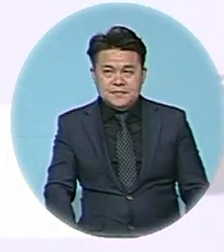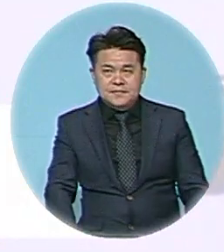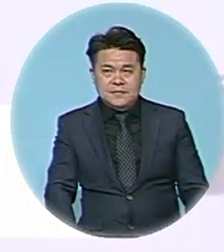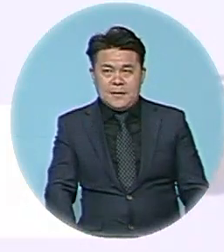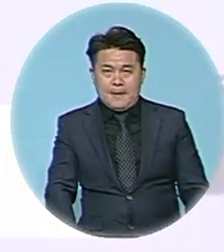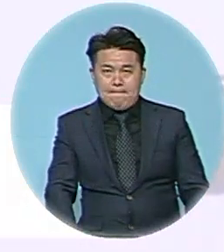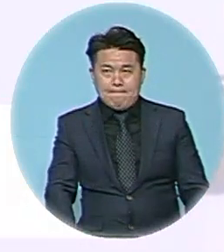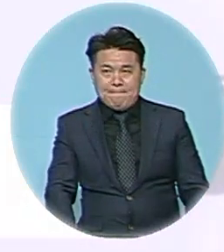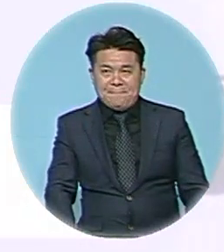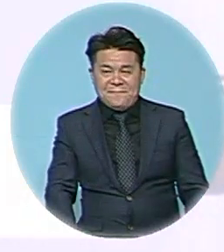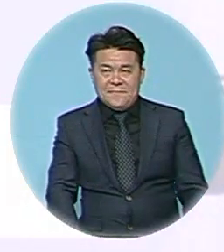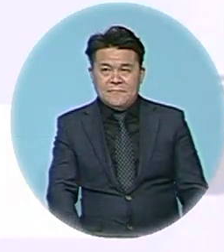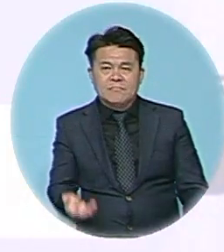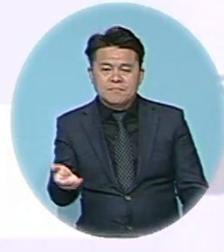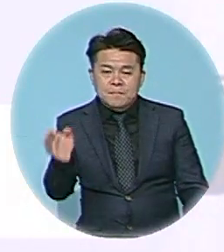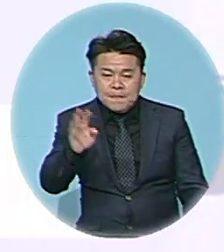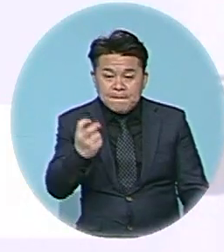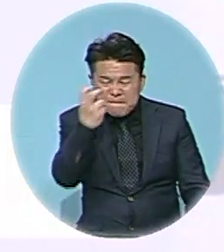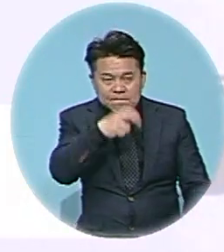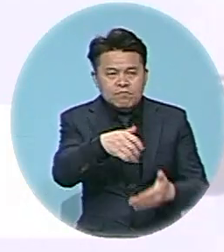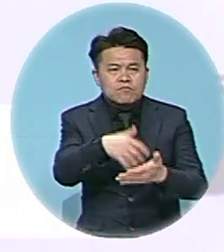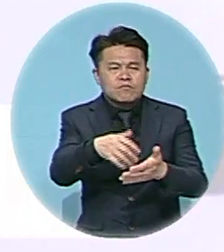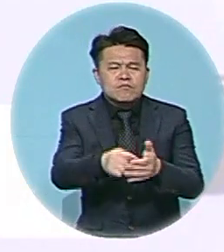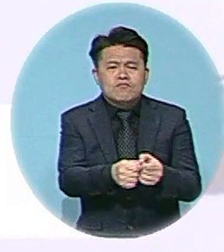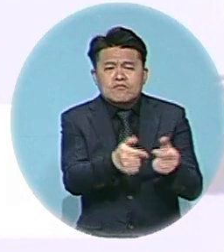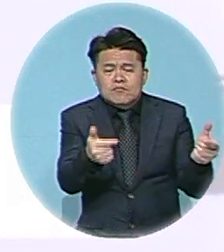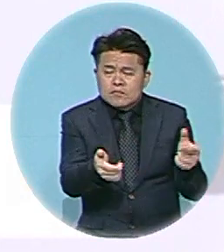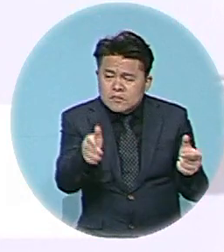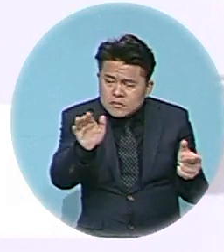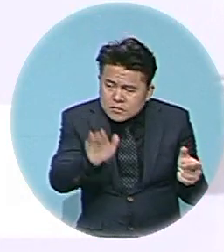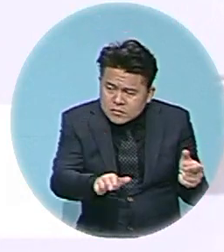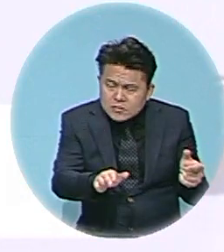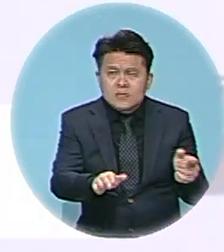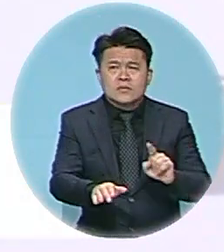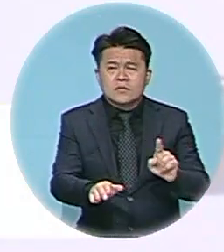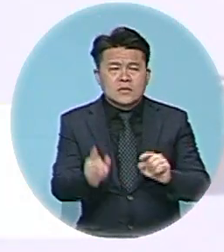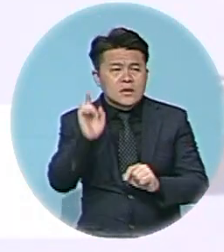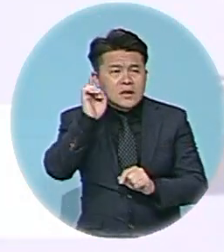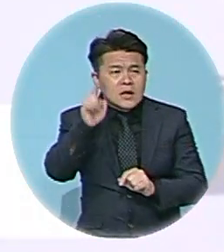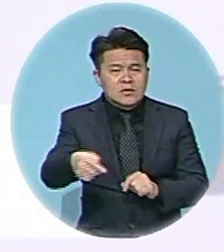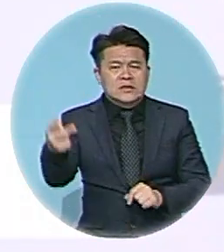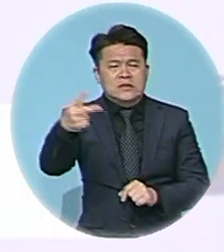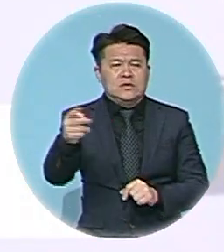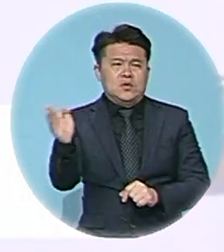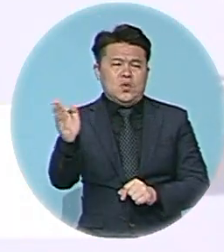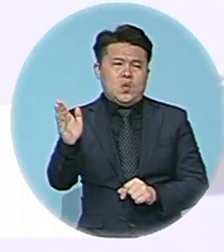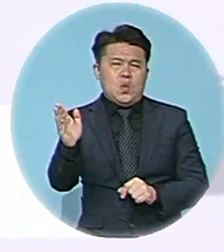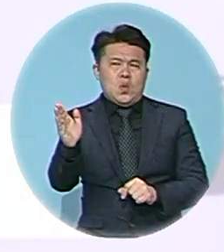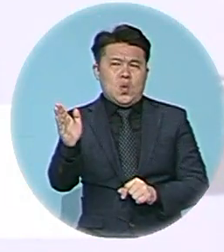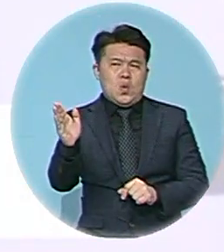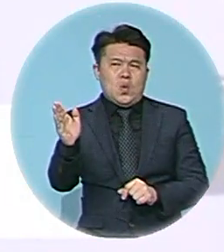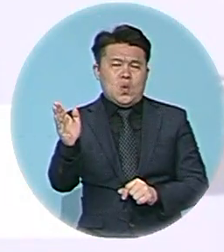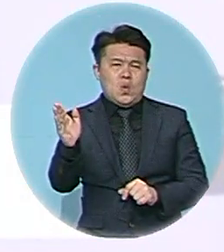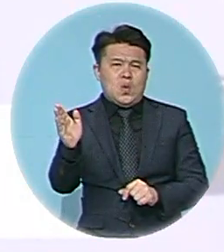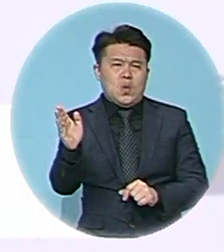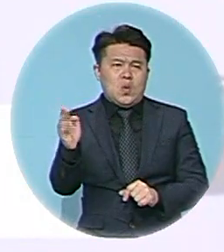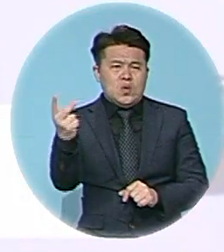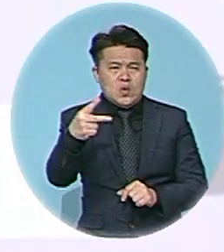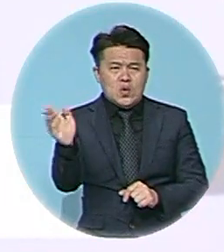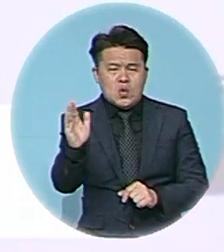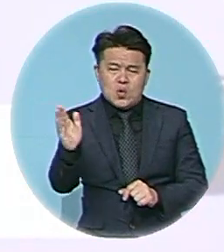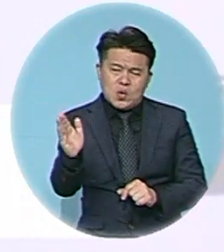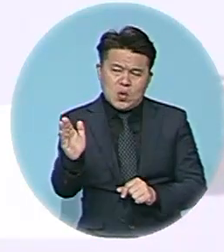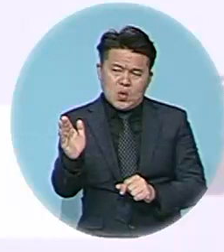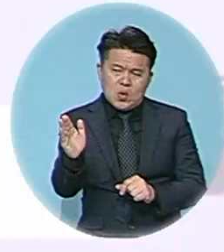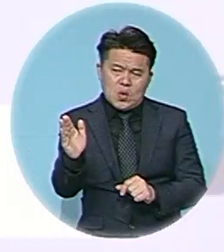있게 됩니다. 그러나 검사 물량이 증가하더라도 하루 2천여 개 정도의 물량을 처리할